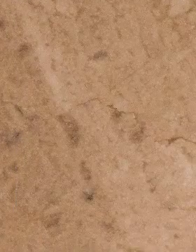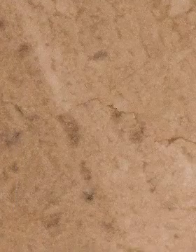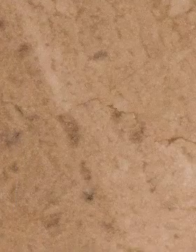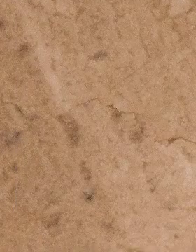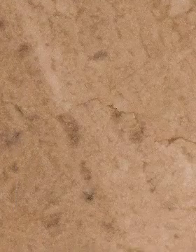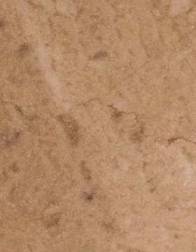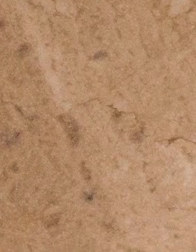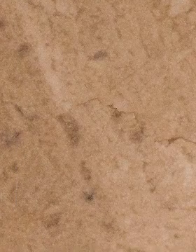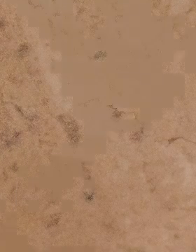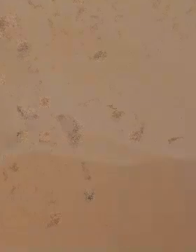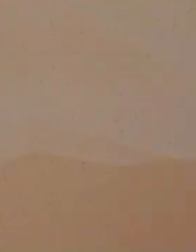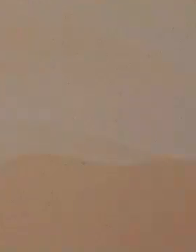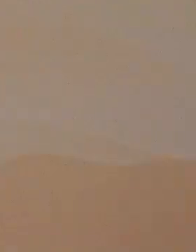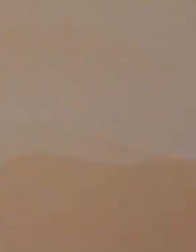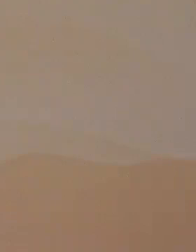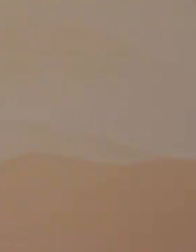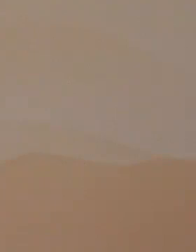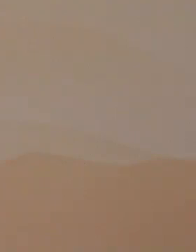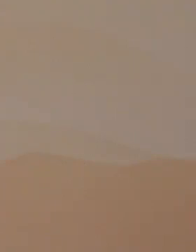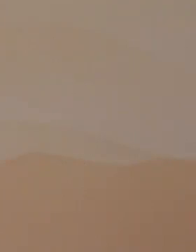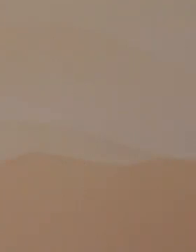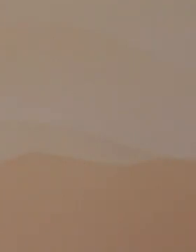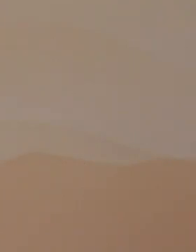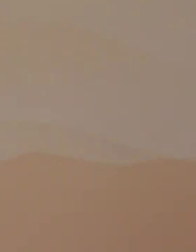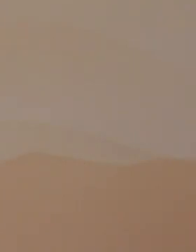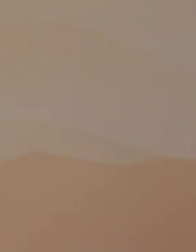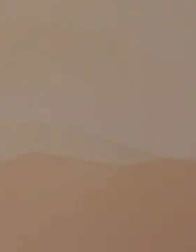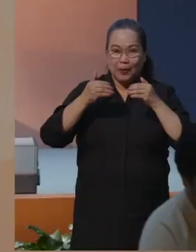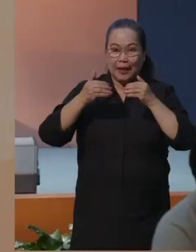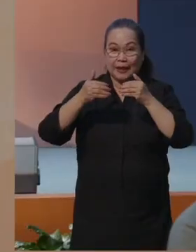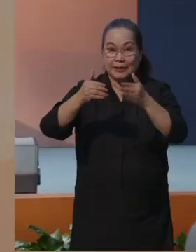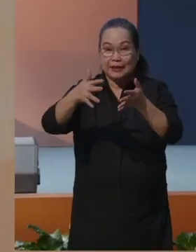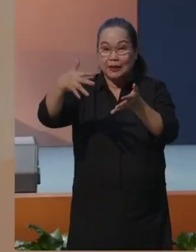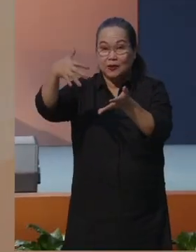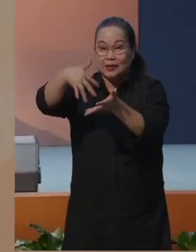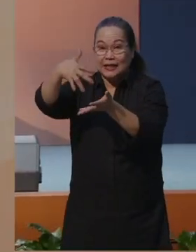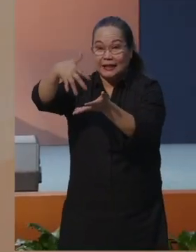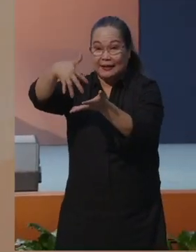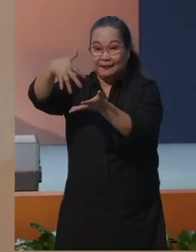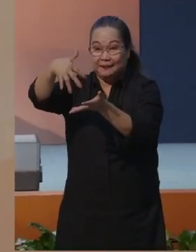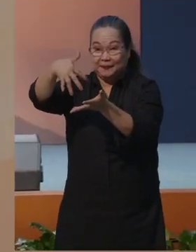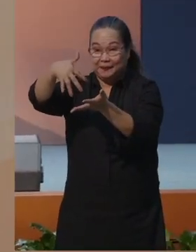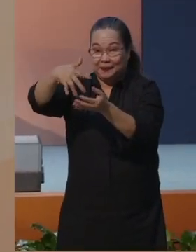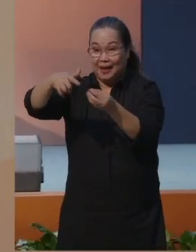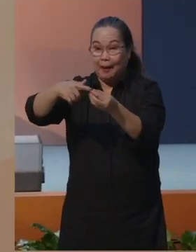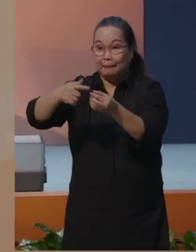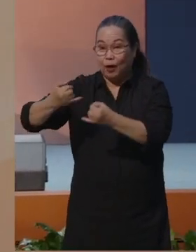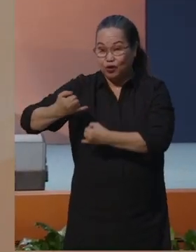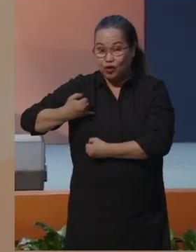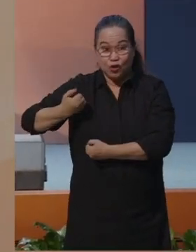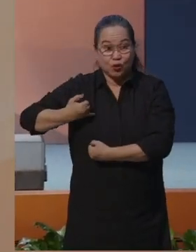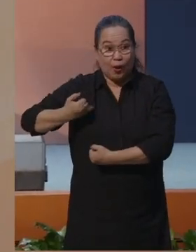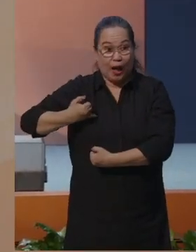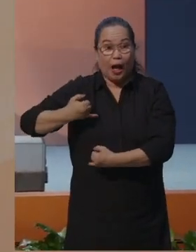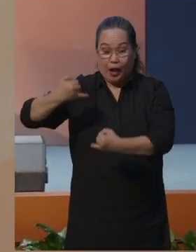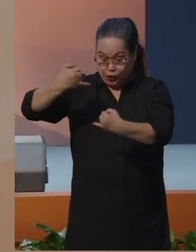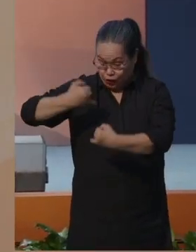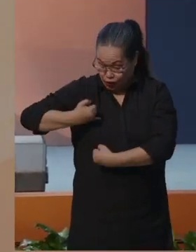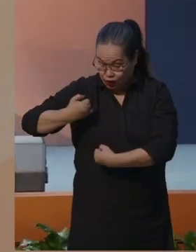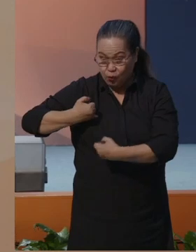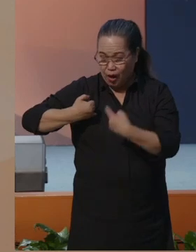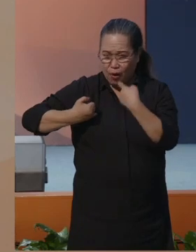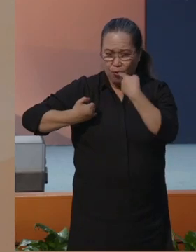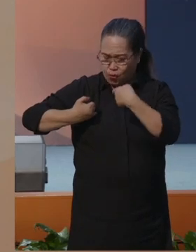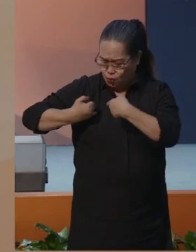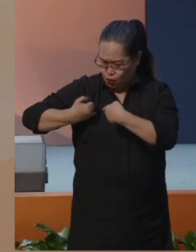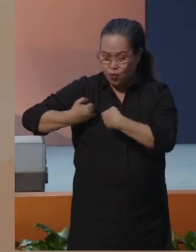Nagpapatuloy po tayo sa ating serye, Take Hold of What God Has Given You. Ito po ay sa aklat ni Joshua.